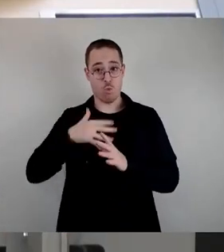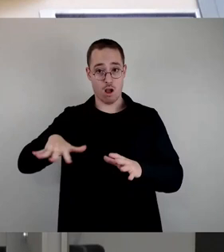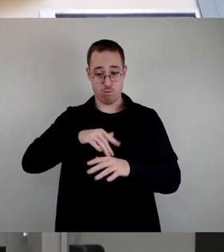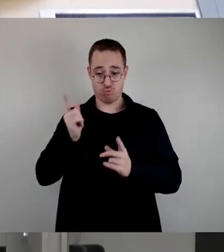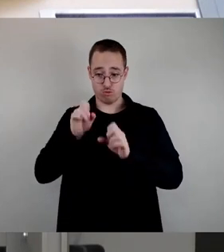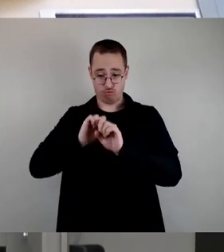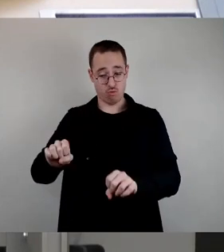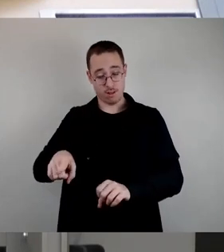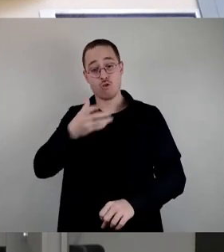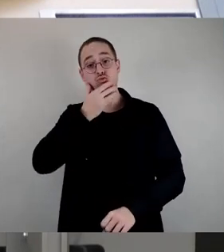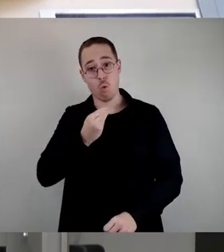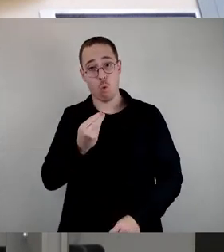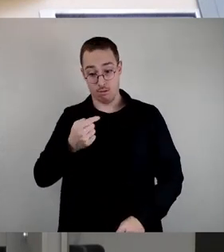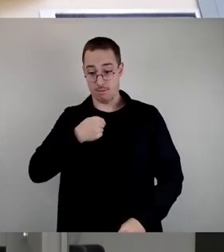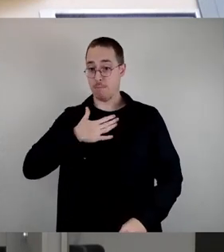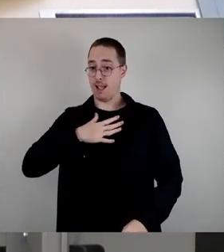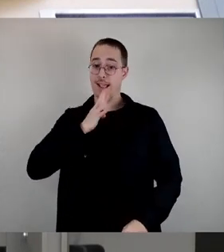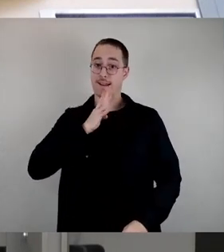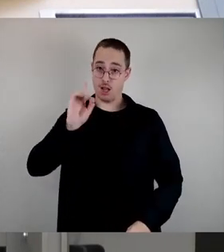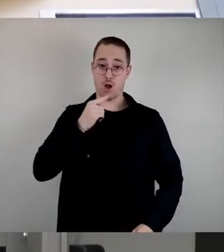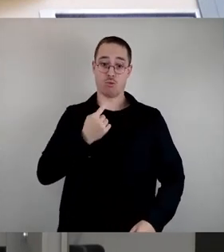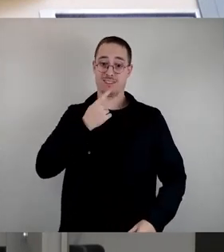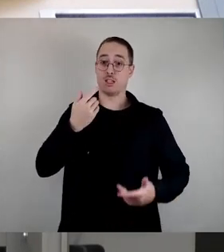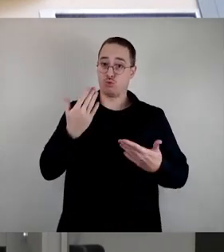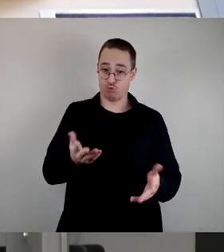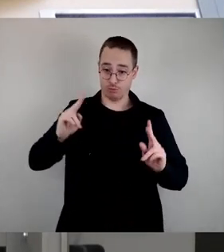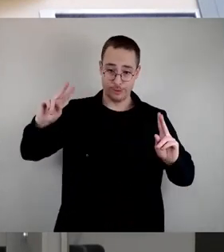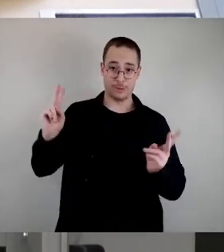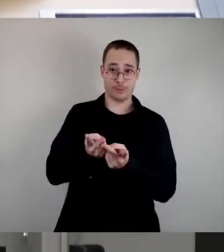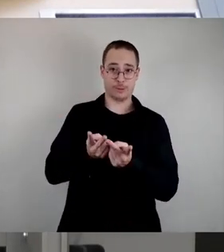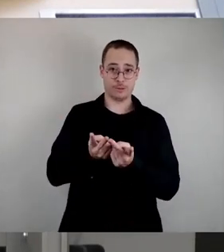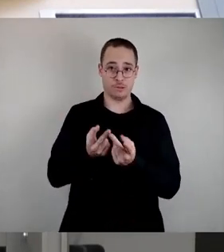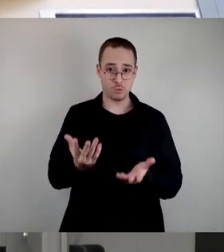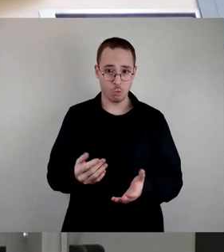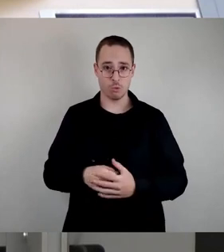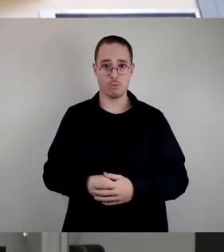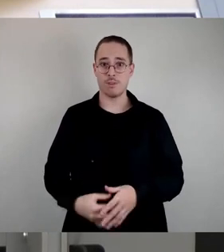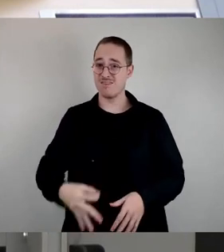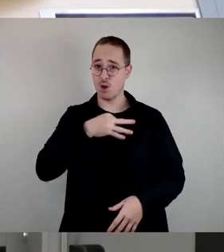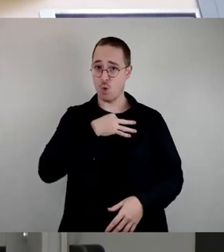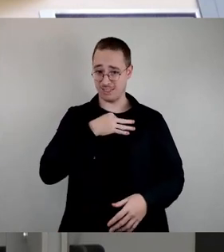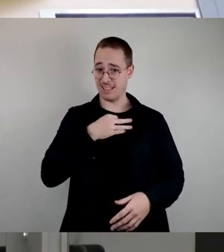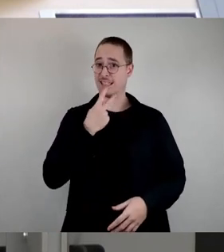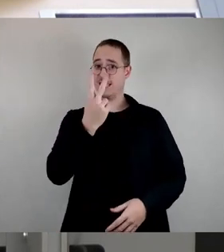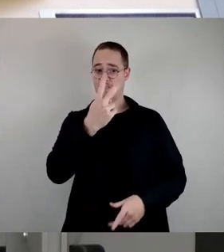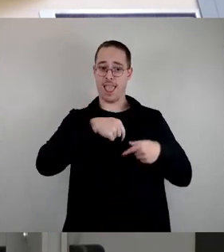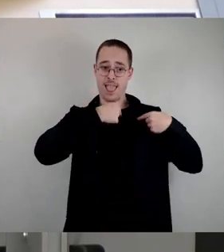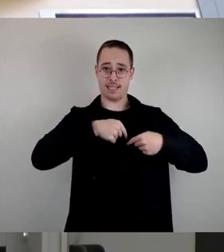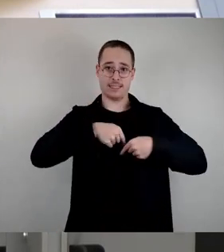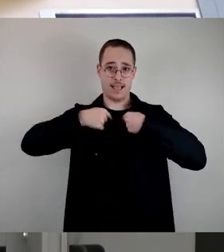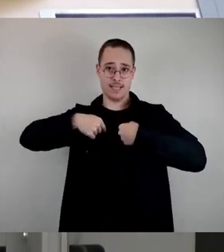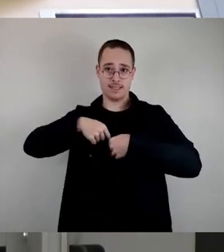ich auch in meiner Rede gesagt, genau das, dass für uns nämlich zwei Herzen in der Brust schlagen. Eins für